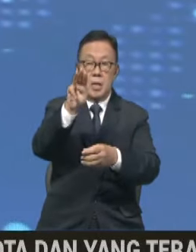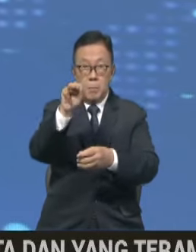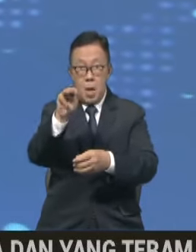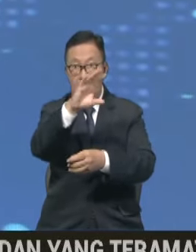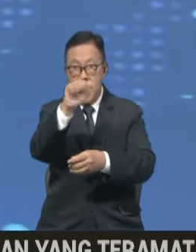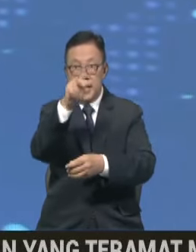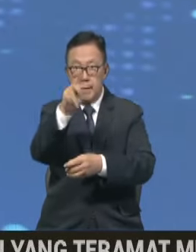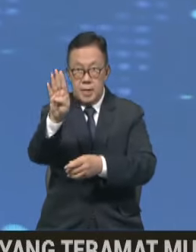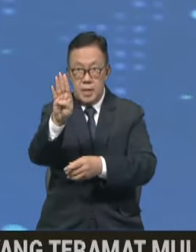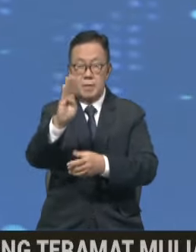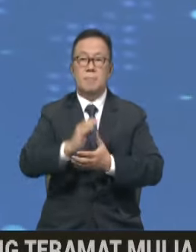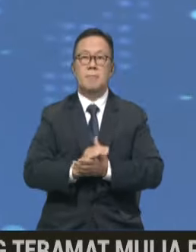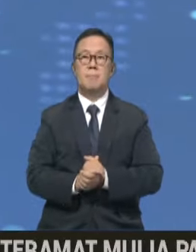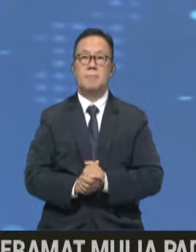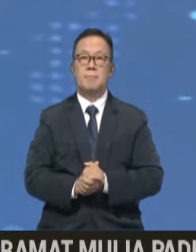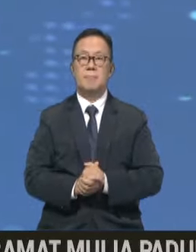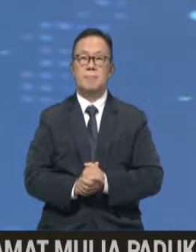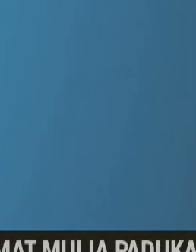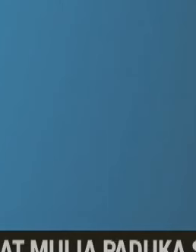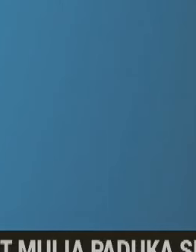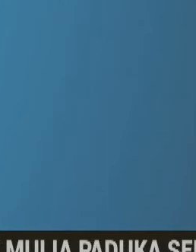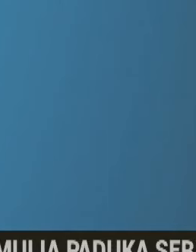daerah Belain.